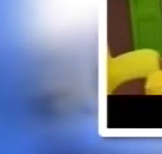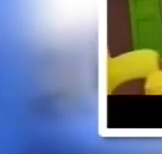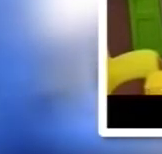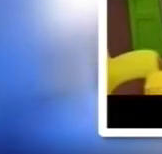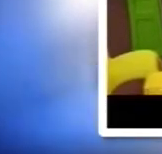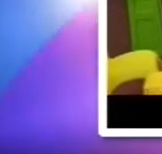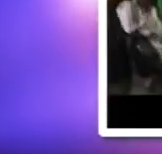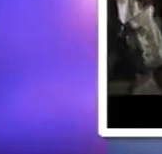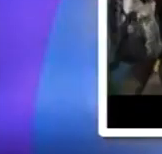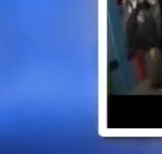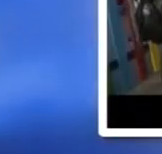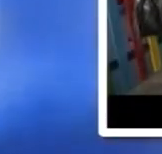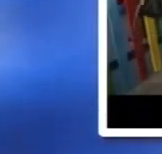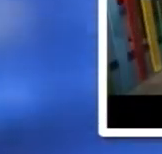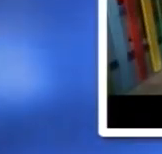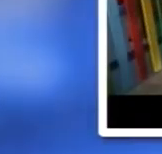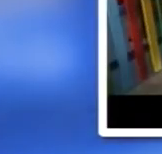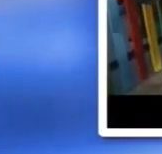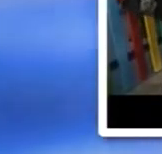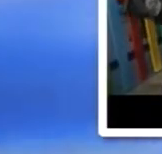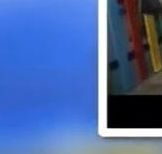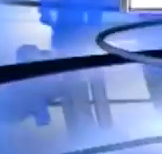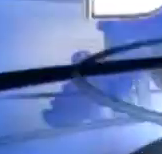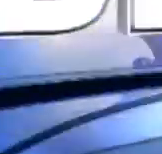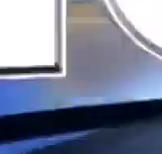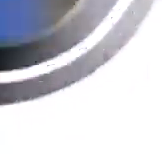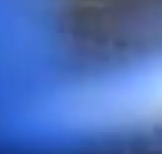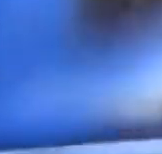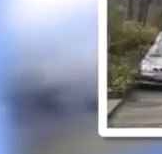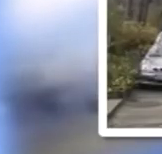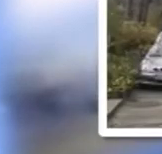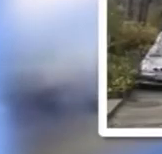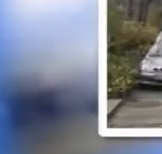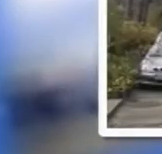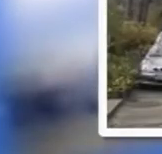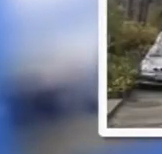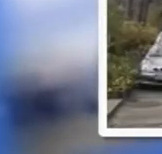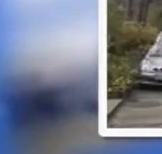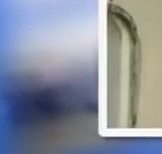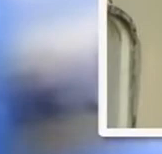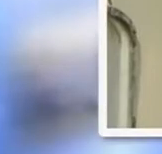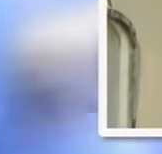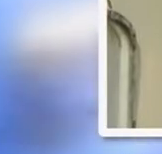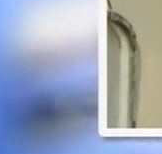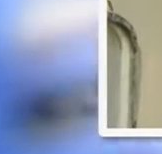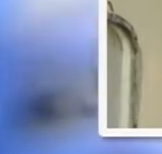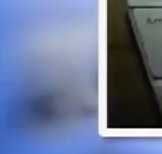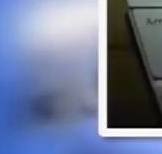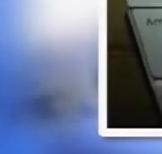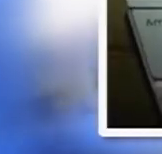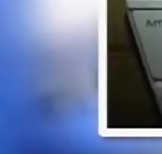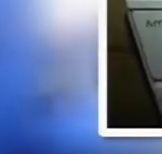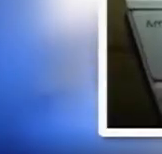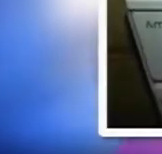обласного перинатального центру влаштували у Тернополі свято малюка. Видаючи себе за співробітницю газової служби чи